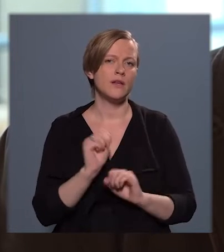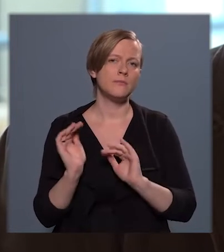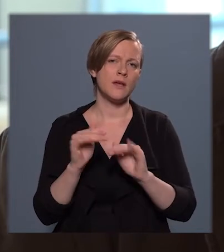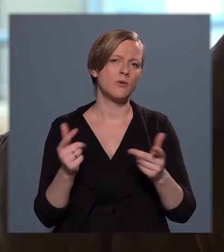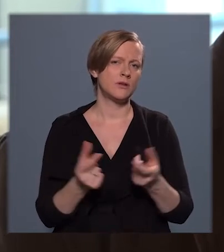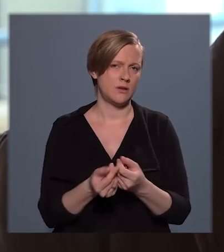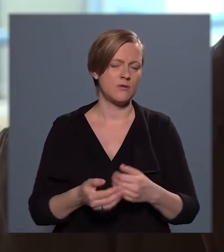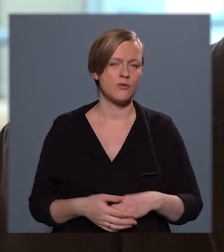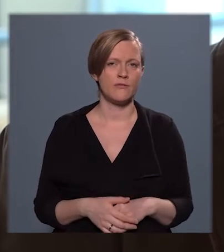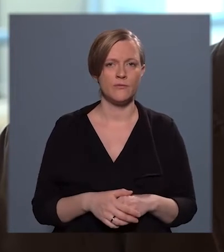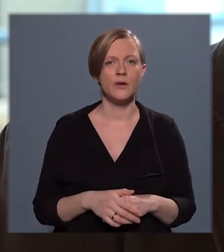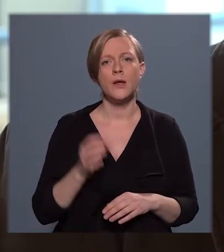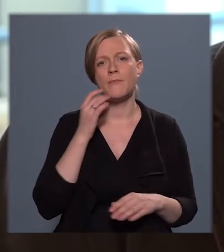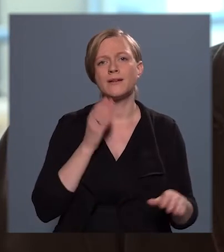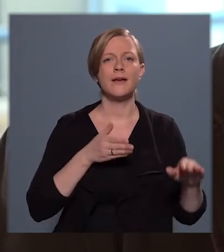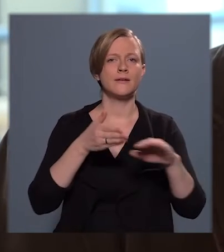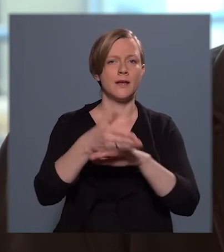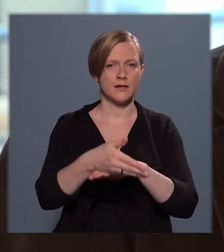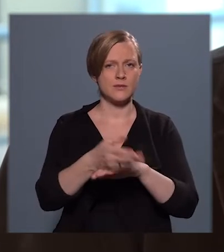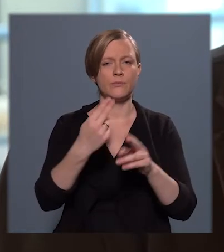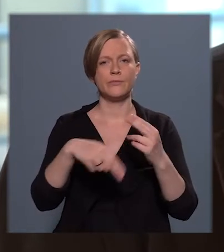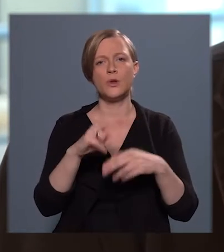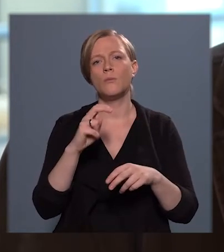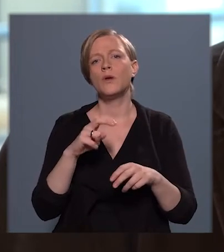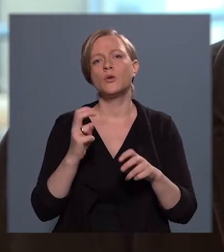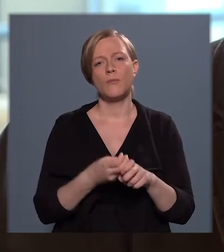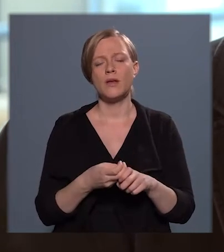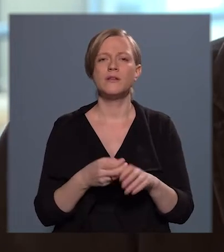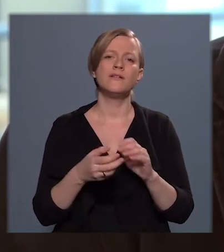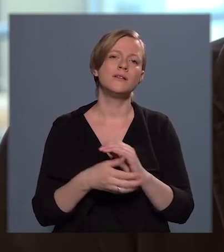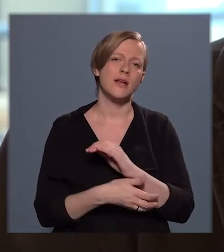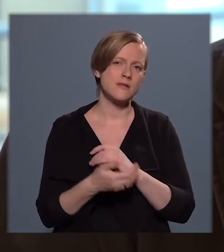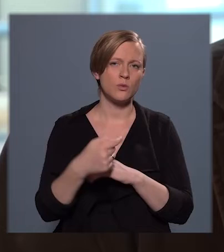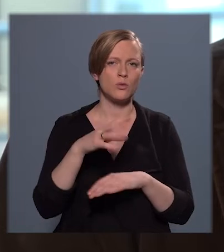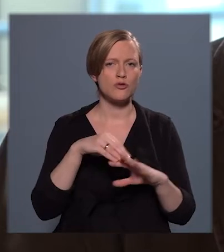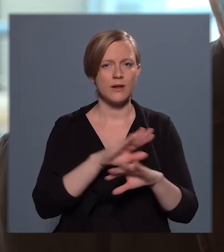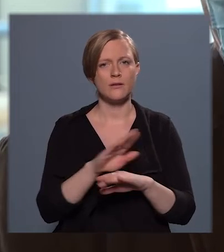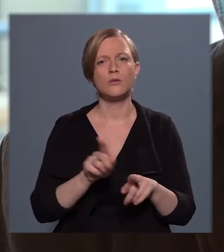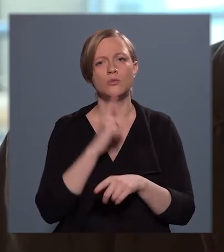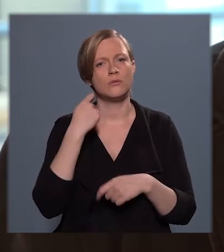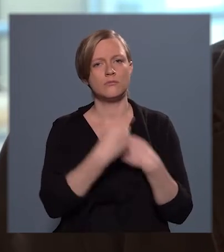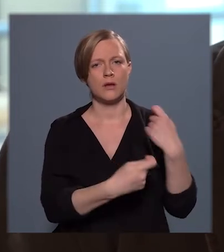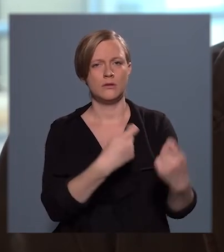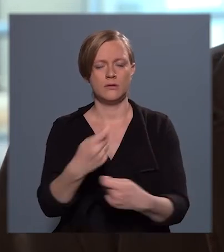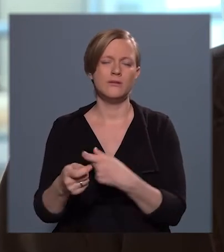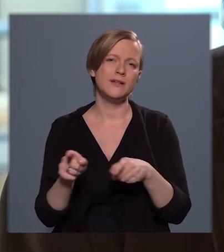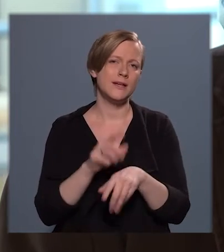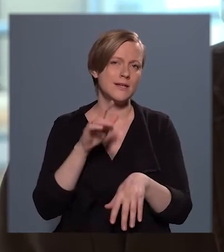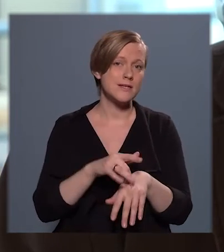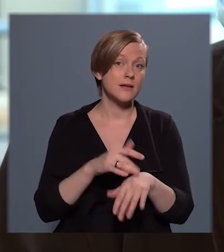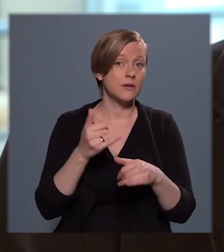támogatásával a Bárkán keresztül több kőbányai rászoruló családnak tudtunk ilyen érzékelőket adni. Azonban most a mellettem